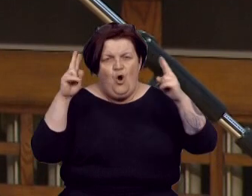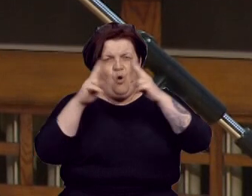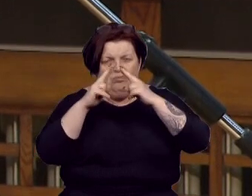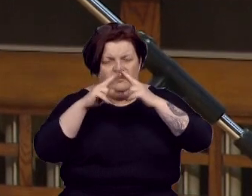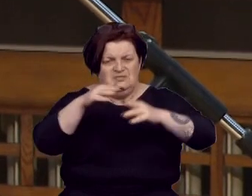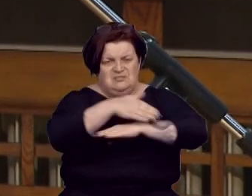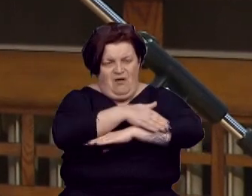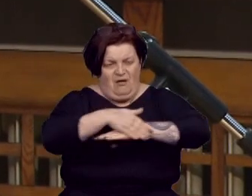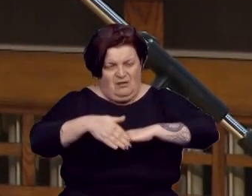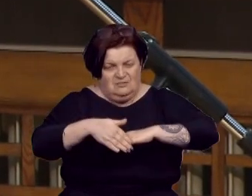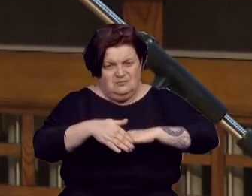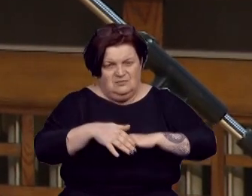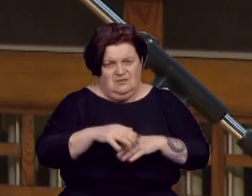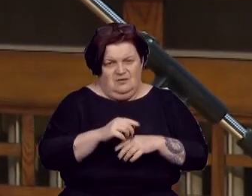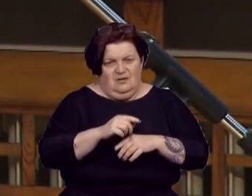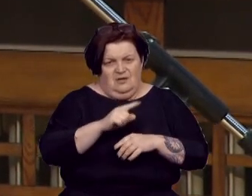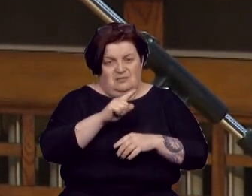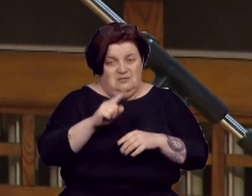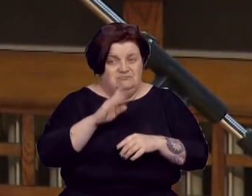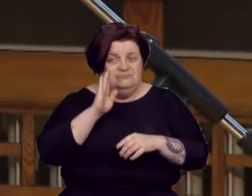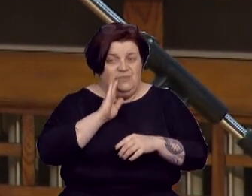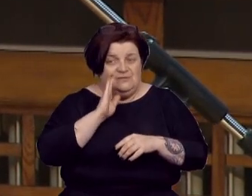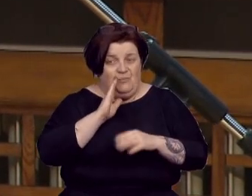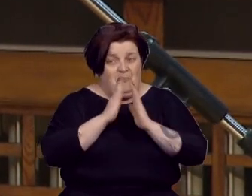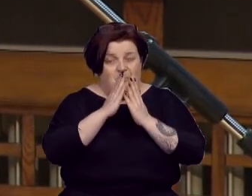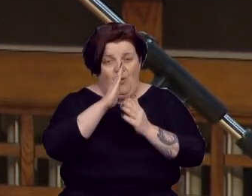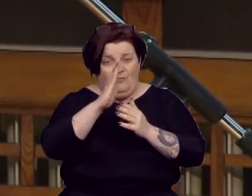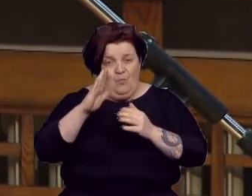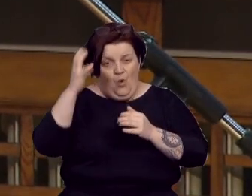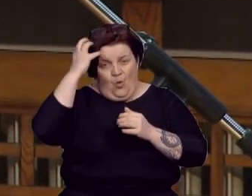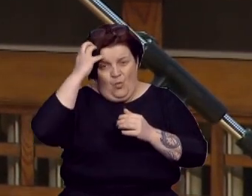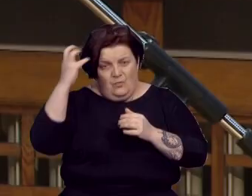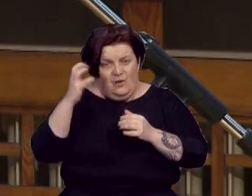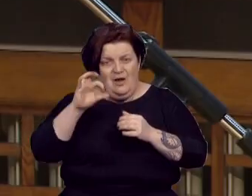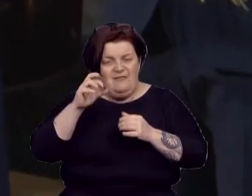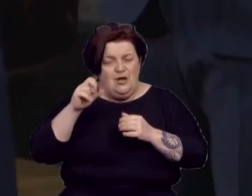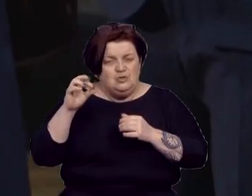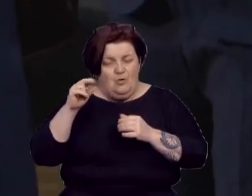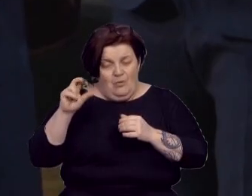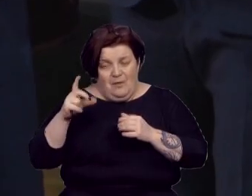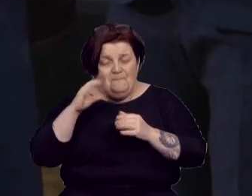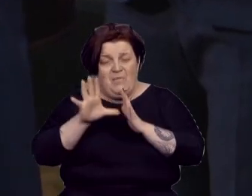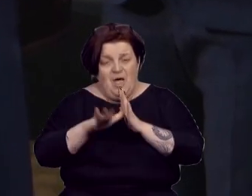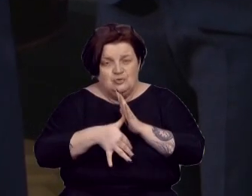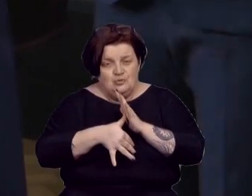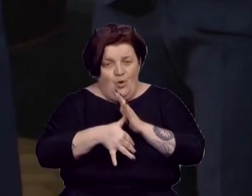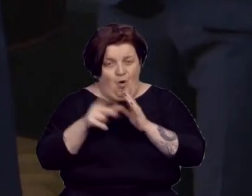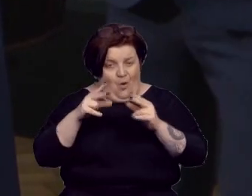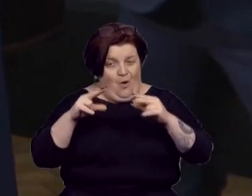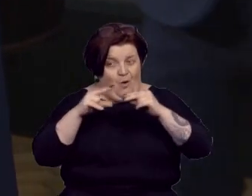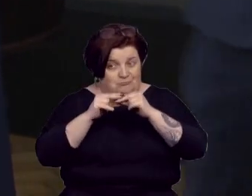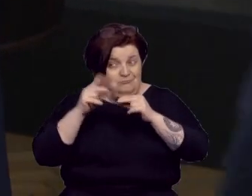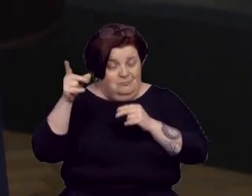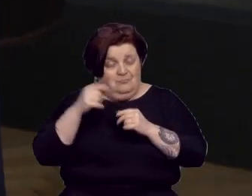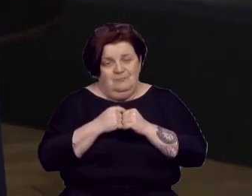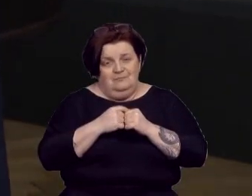kontakty zagraniczne, między innymi z tożsamą jednostką kulturalną w Gitebslo, w mieście partnerskim